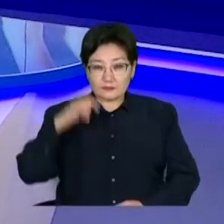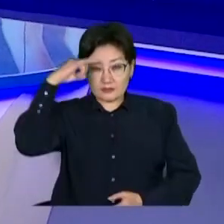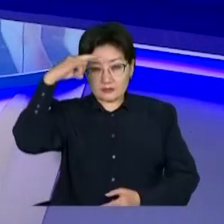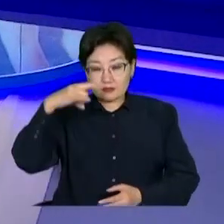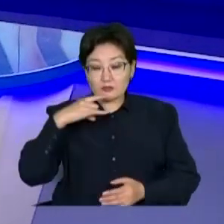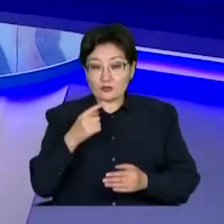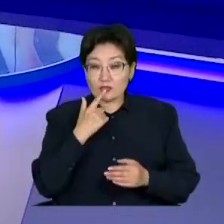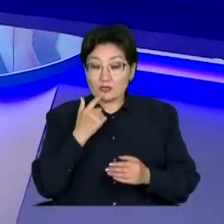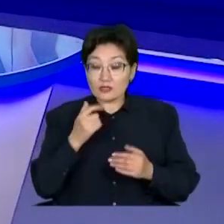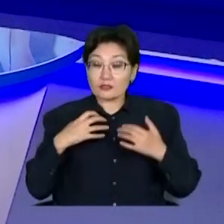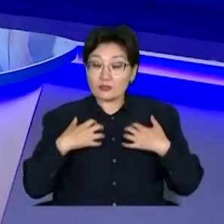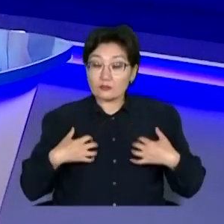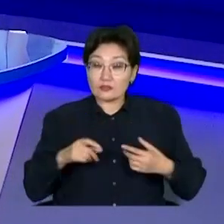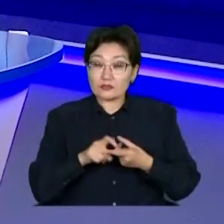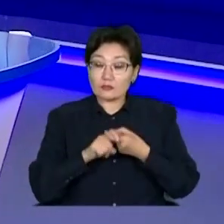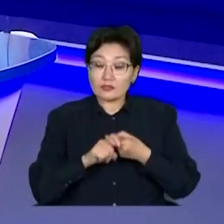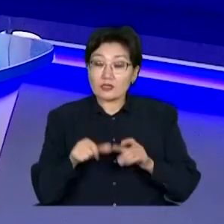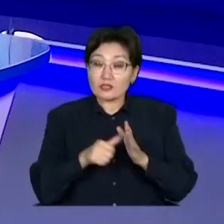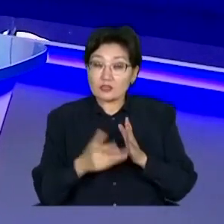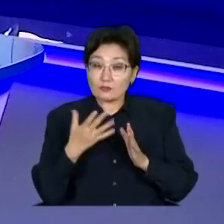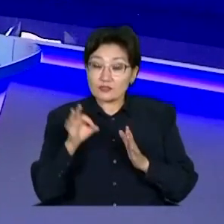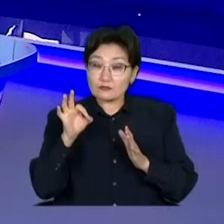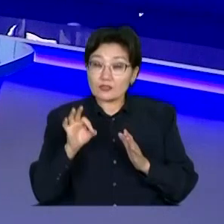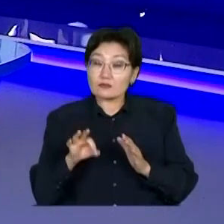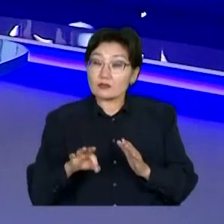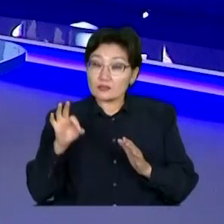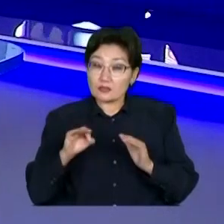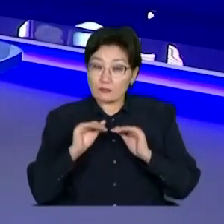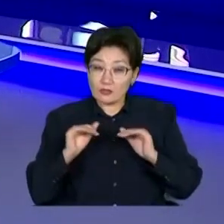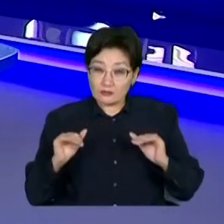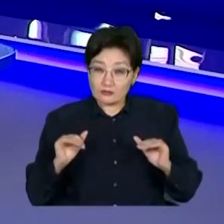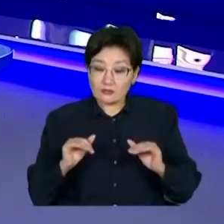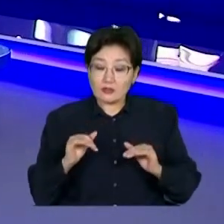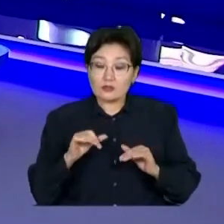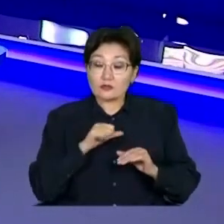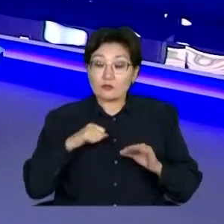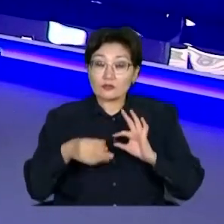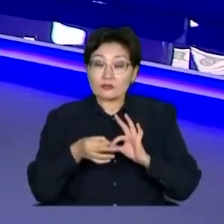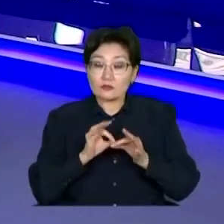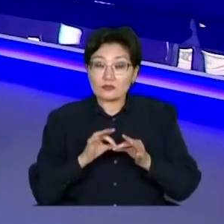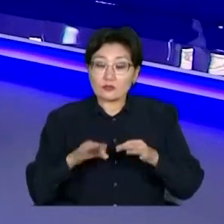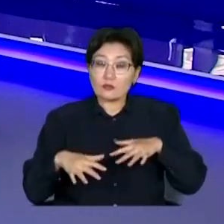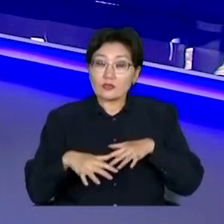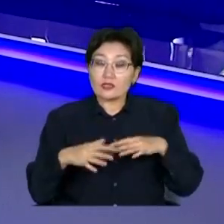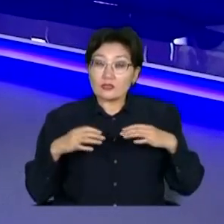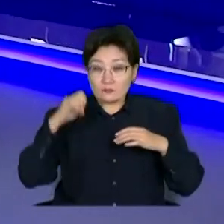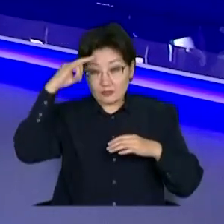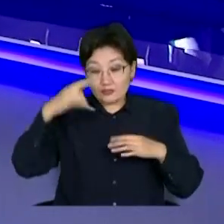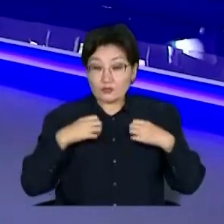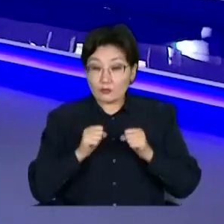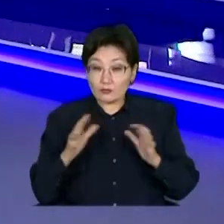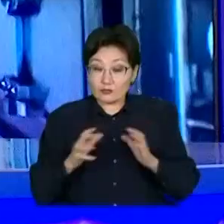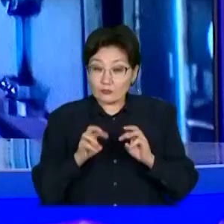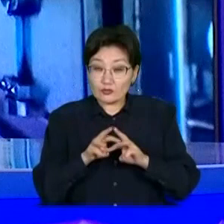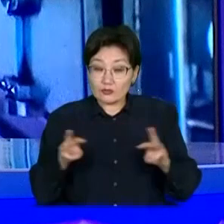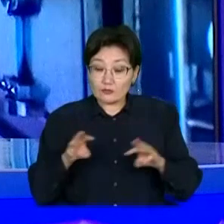Қазақстанда қызылша ауруына шалдыққандардың 65% 5 жасқа дейінгі балалар. Ең қиыны елдің денсаулық сақтау министрлігі